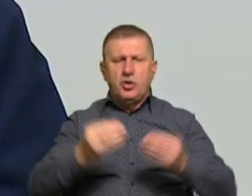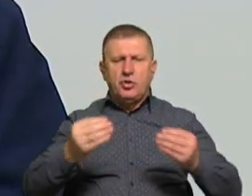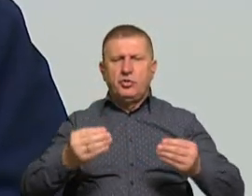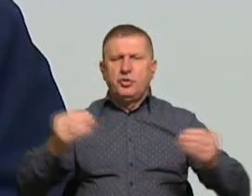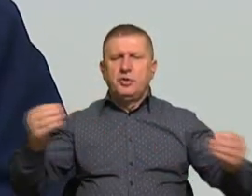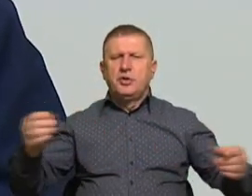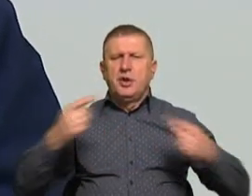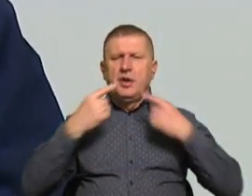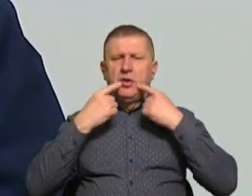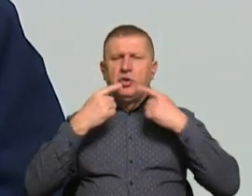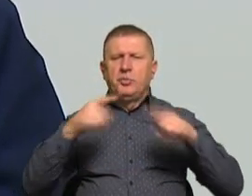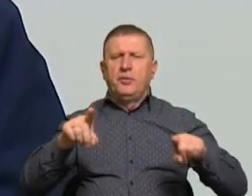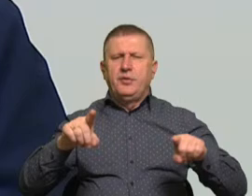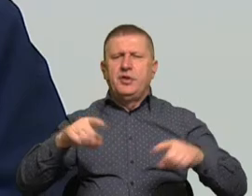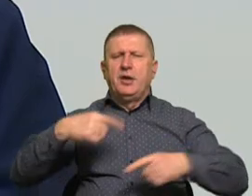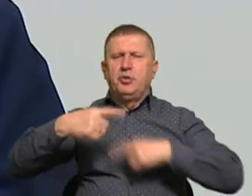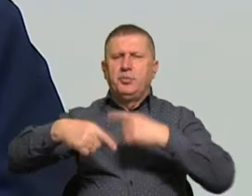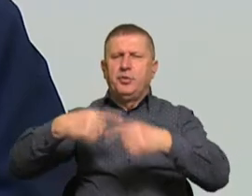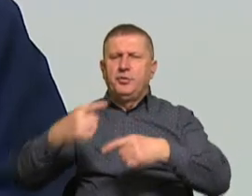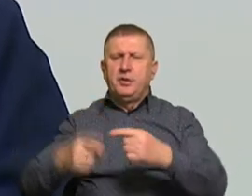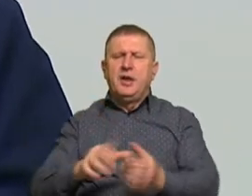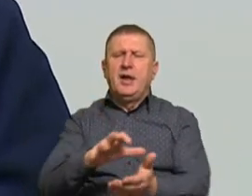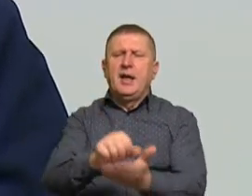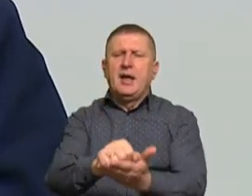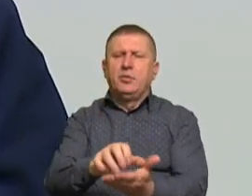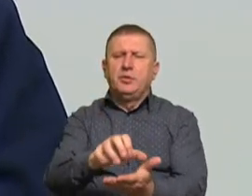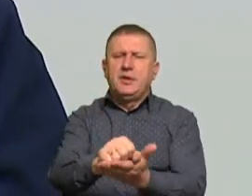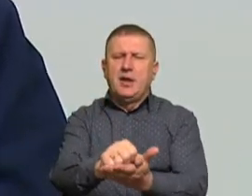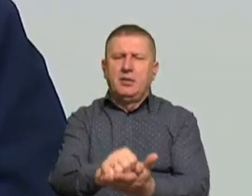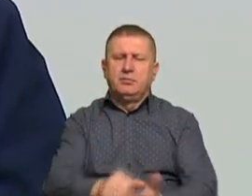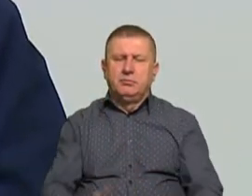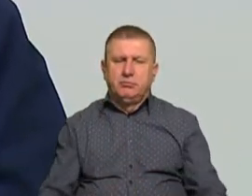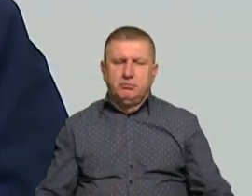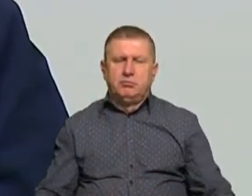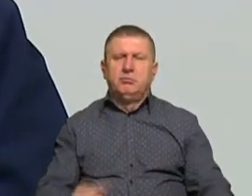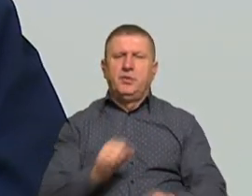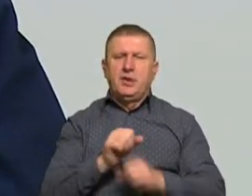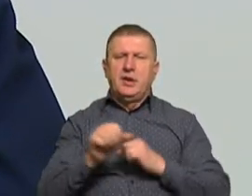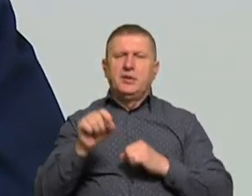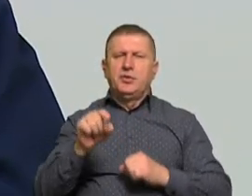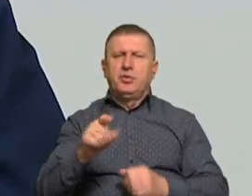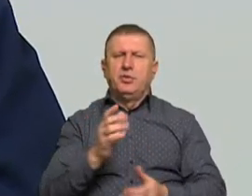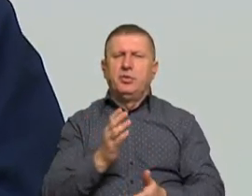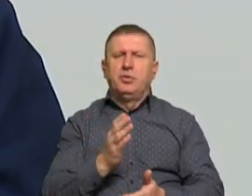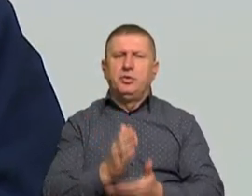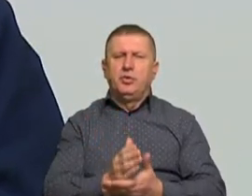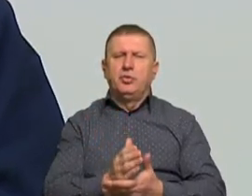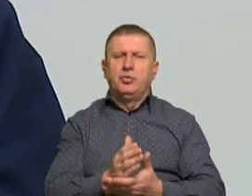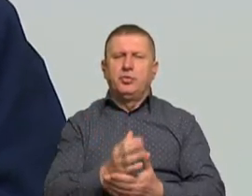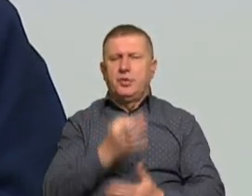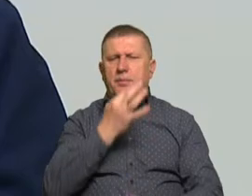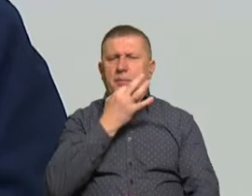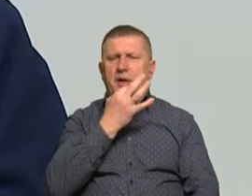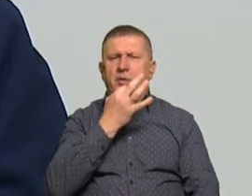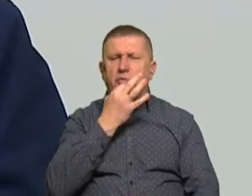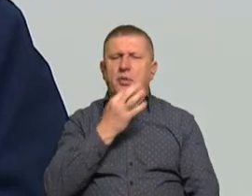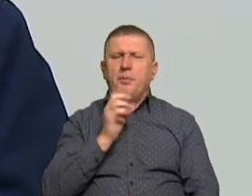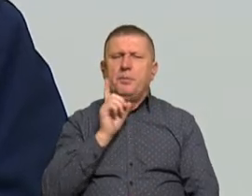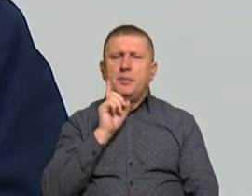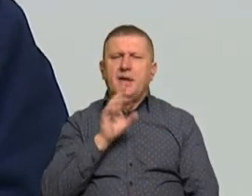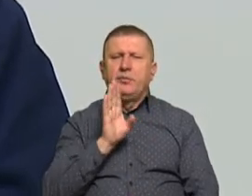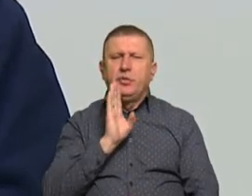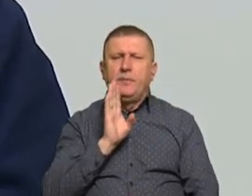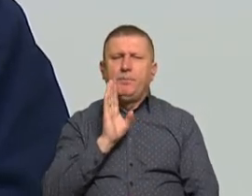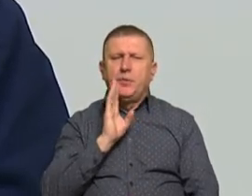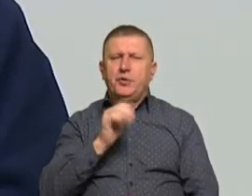odpowiedzialność producenta, to się już dzieje i system kaucyjny. W tej chwili jest to zero waste, jest mało prawdopodobne. W Europie w tej